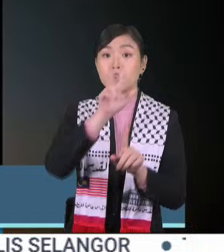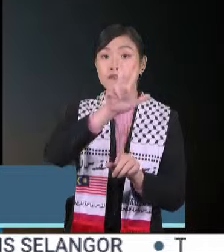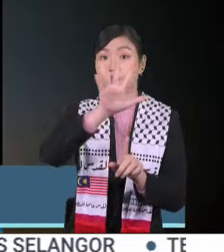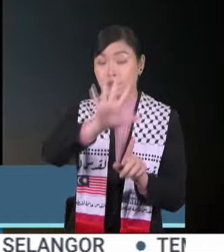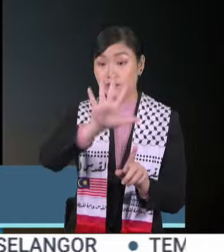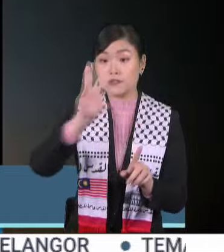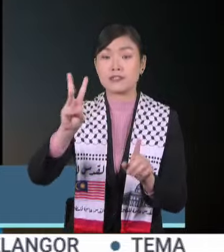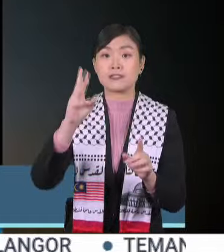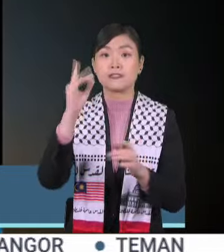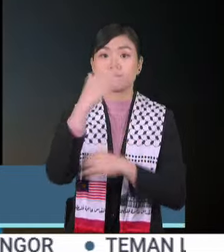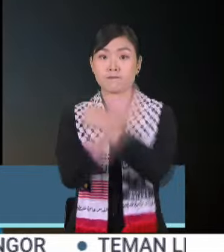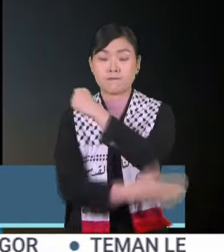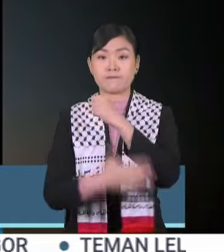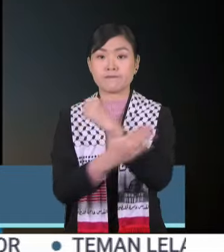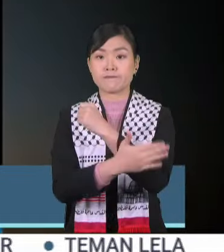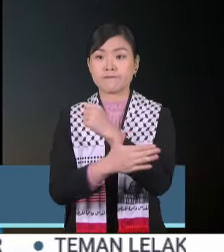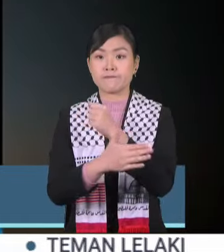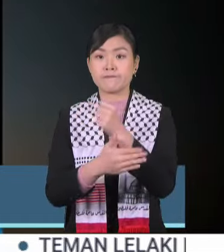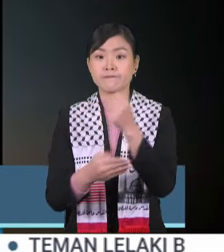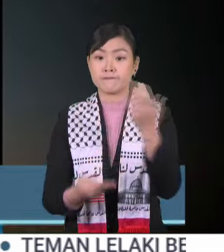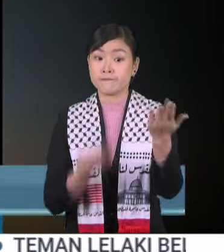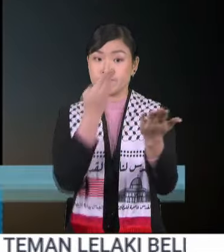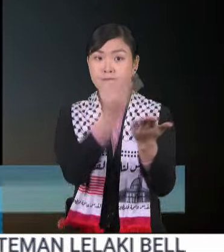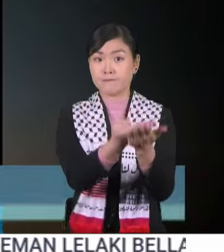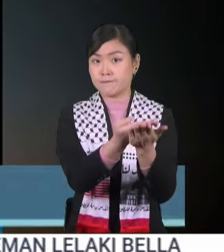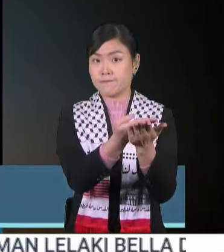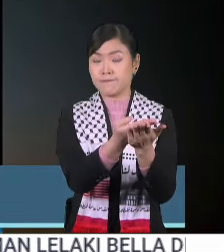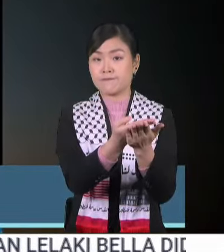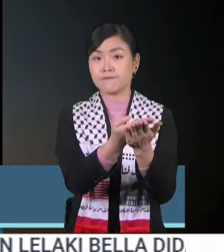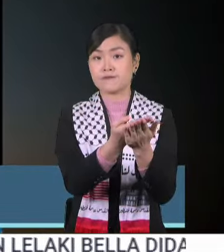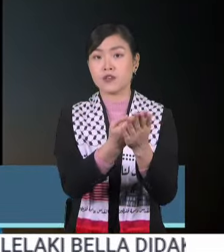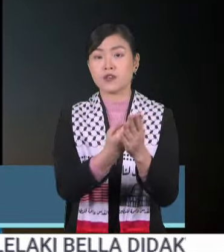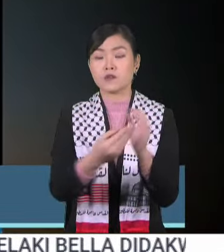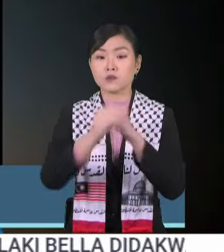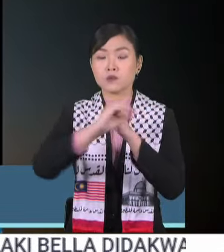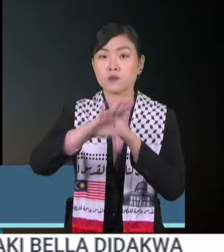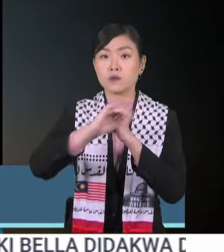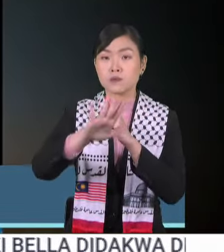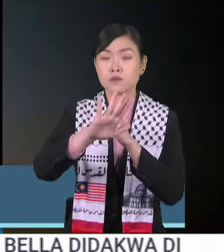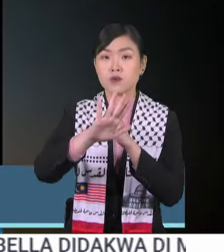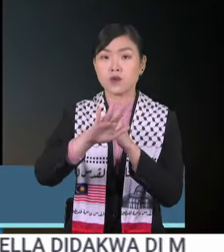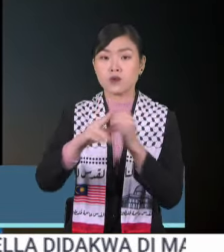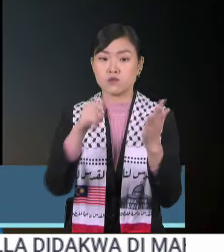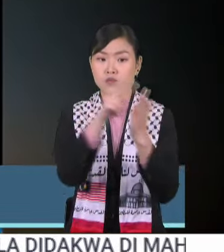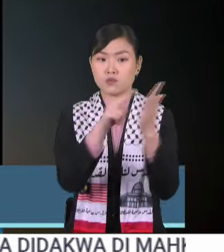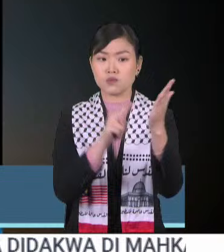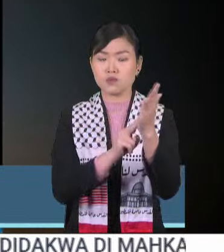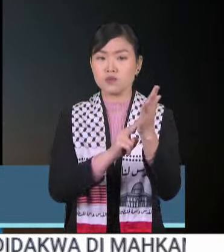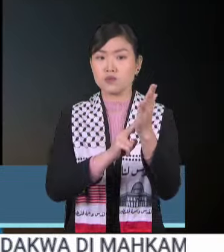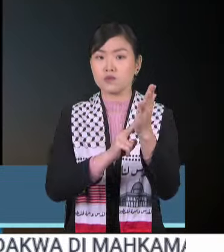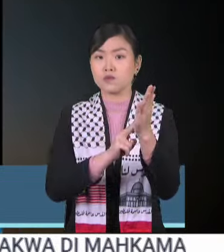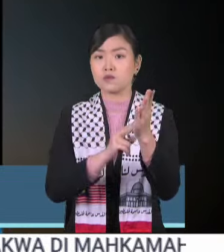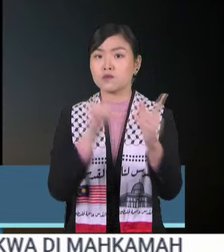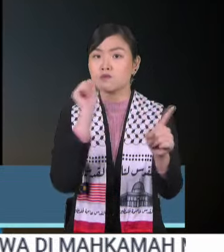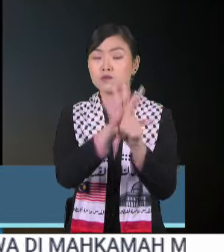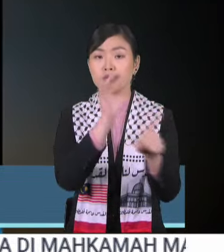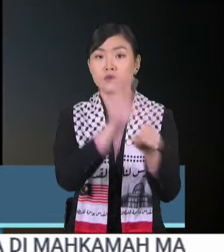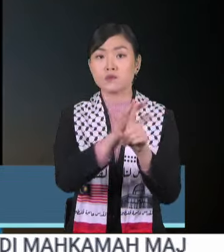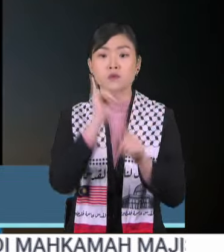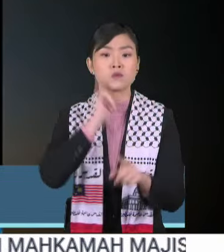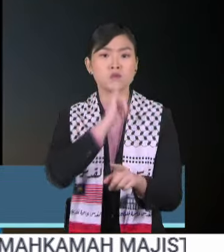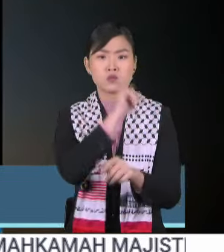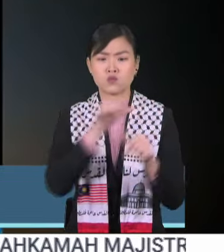submitted a written statement for the advisory opinion on the legal consequences of israel's ongoing